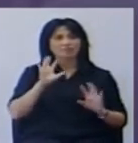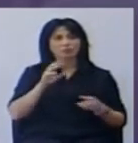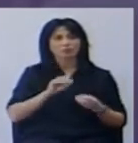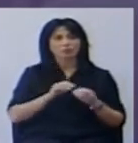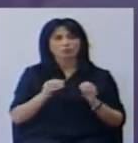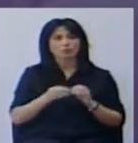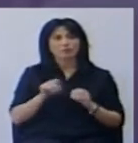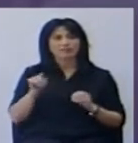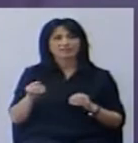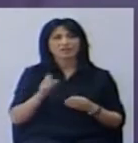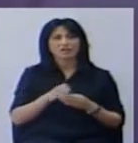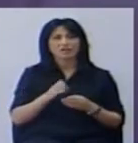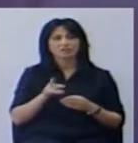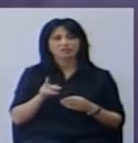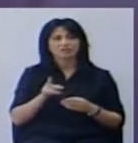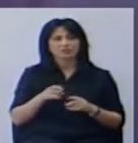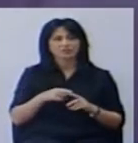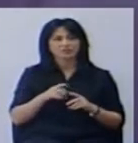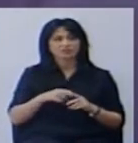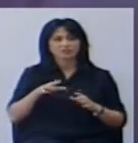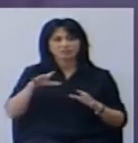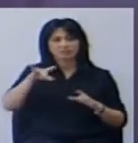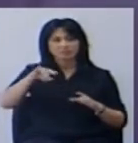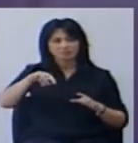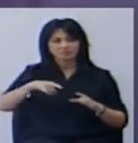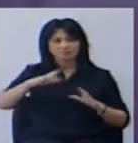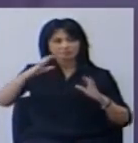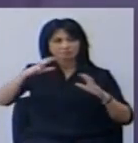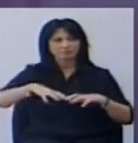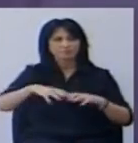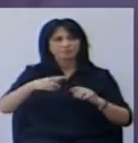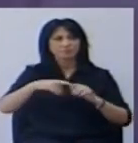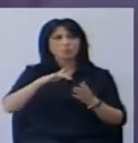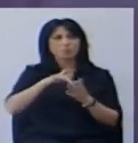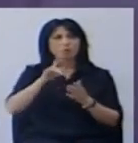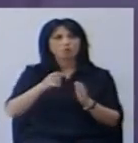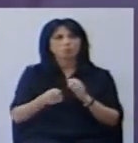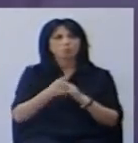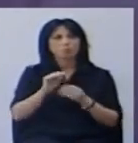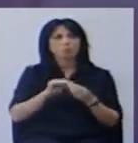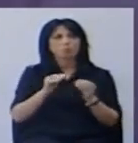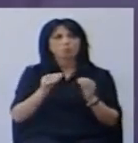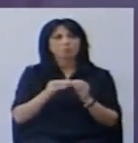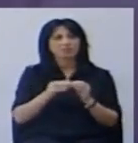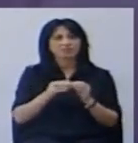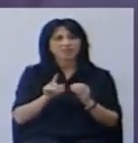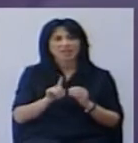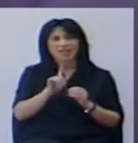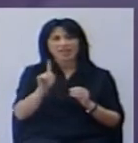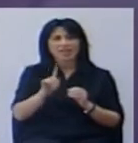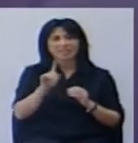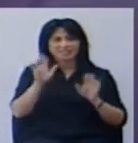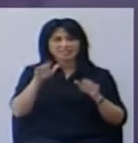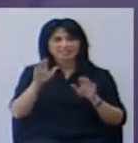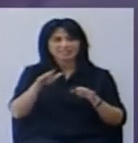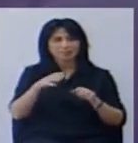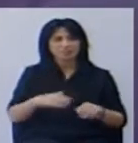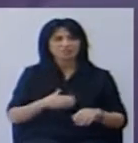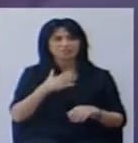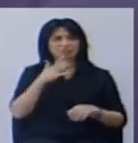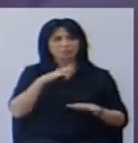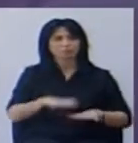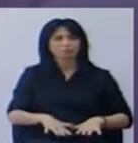პრობლემა აქვს. იქ არის კასტური ჩაღმავებები, რომელიც მოსახლეობას უქმნის პრობლემას, ერთ საათიანი წვიმაც კი